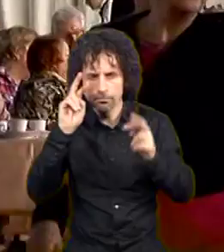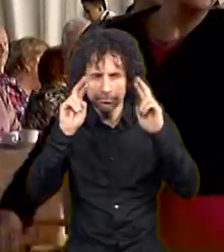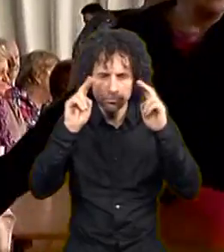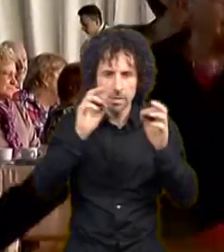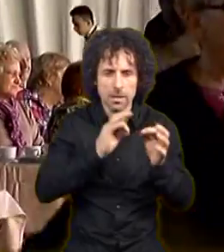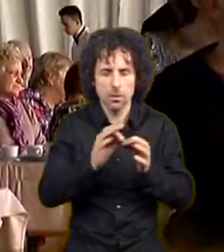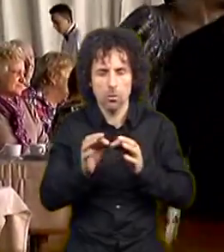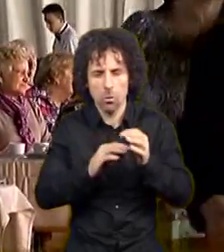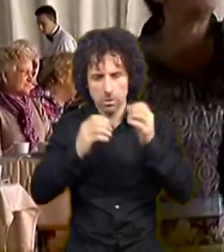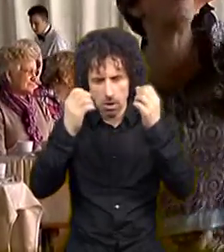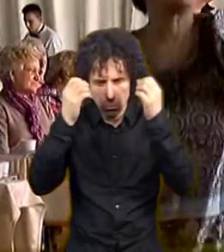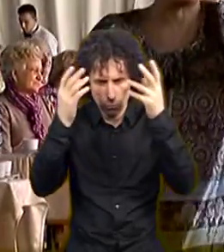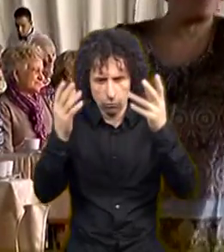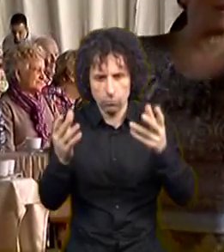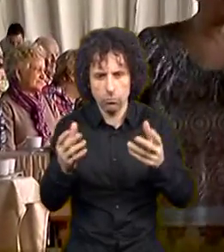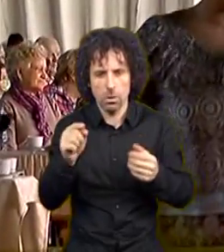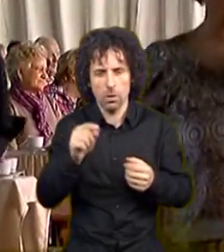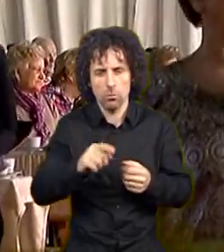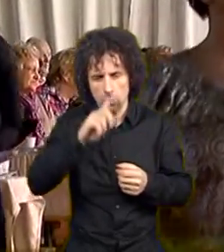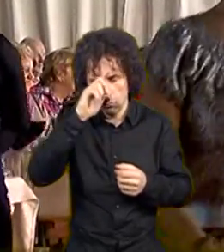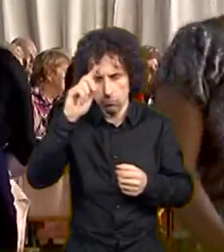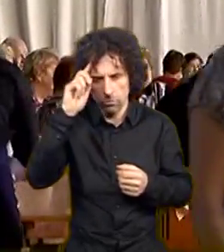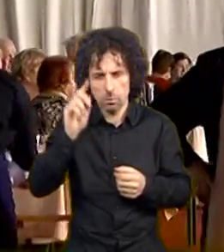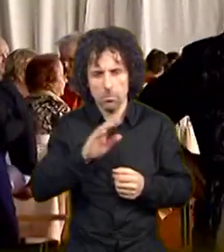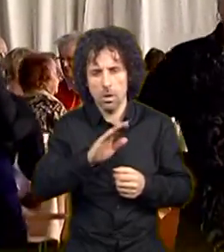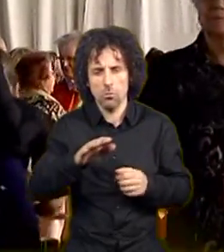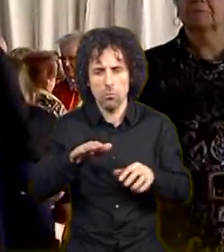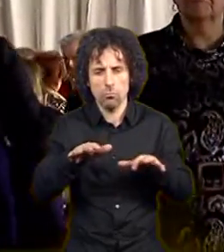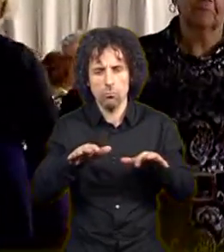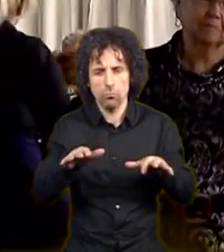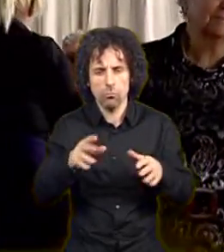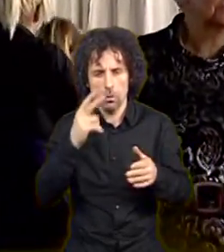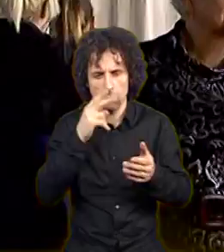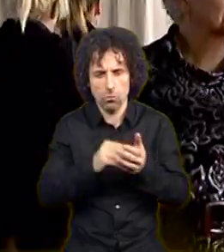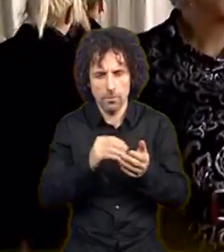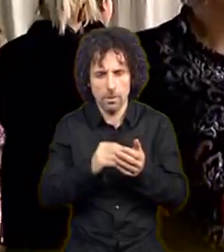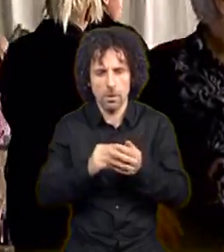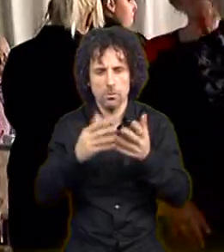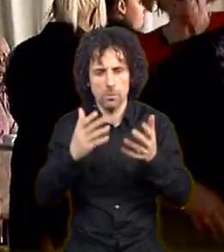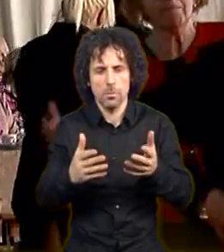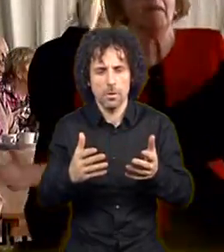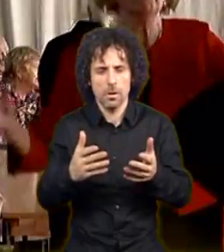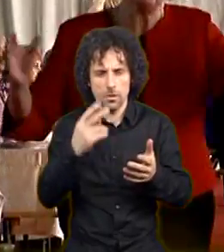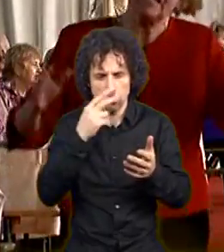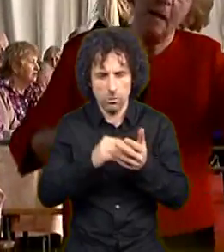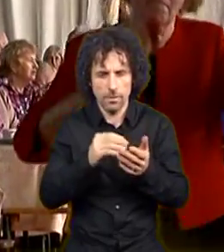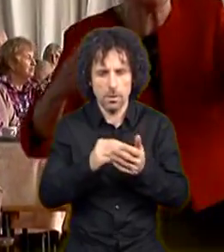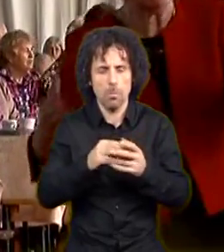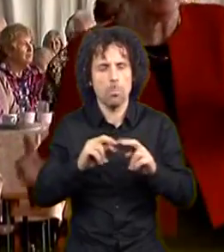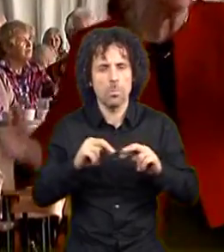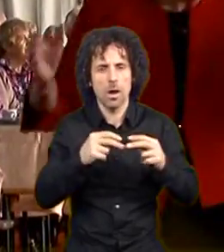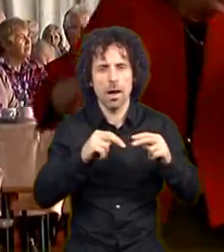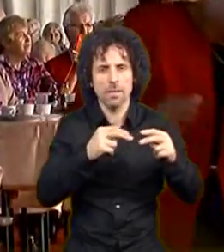rozeznanie i w historii, i w kulturze. I to są ludzie, którzy mają bardzo duże doświadczenia. I chcielibyśmy, żeby te